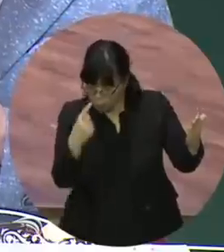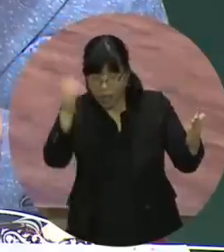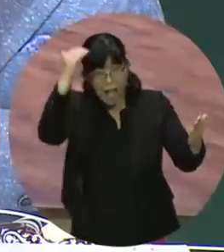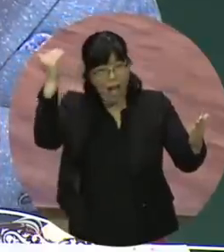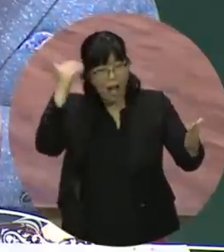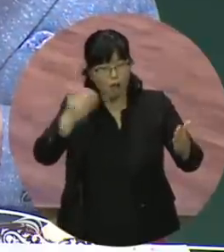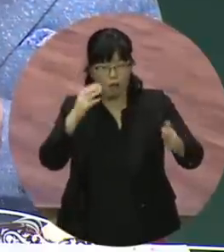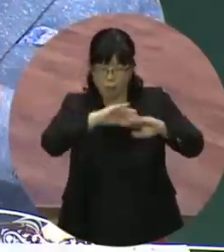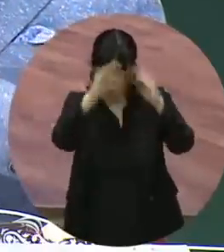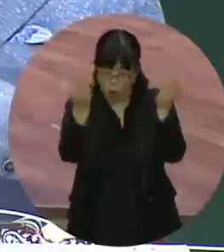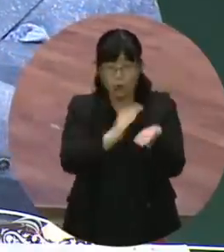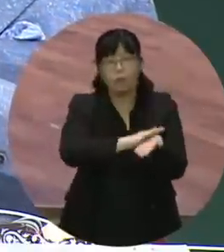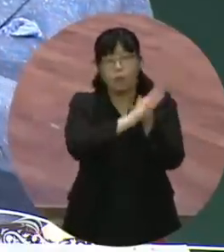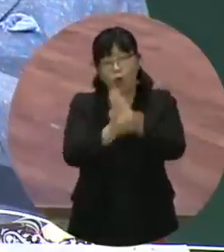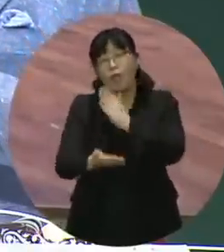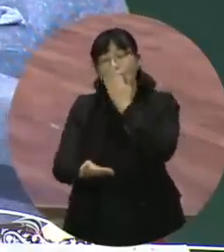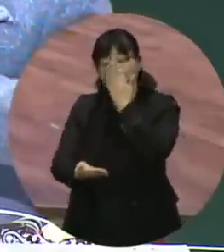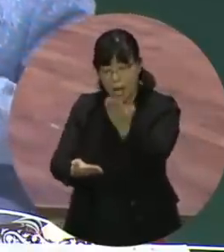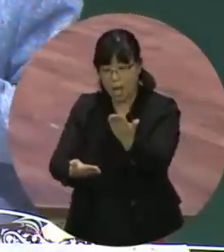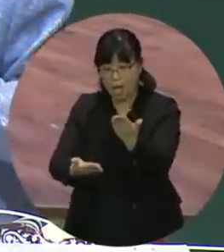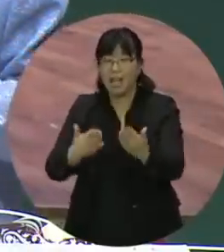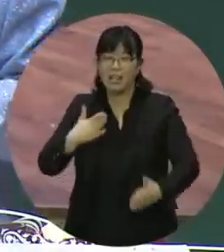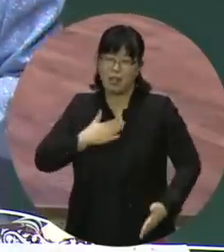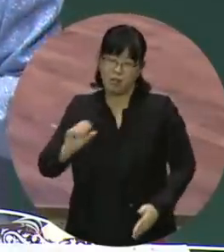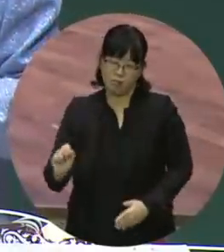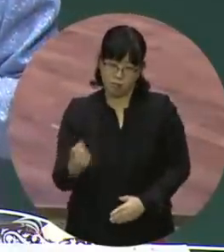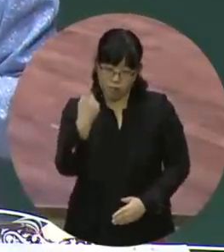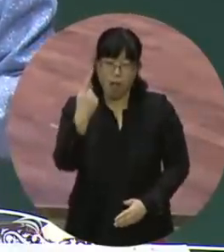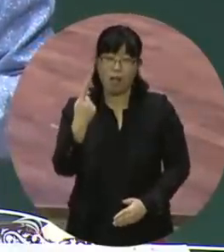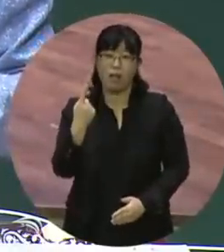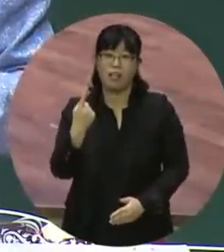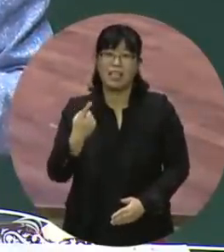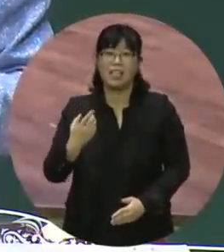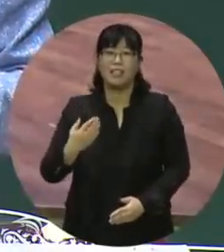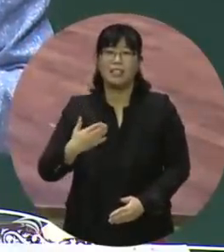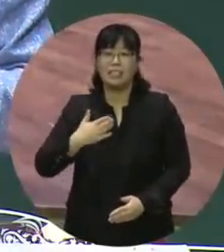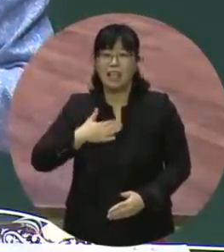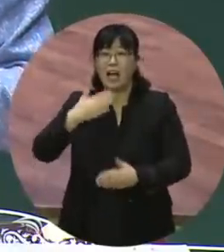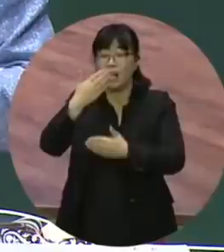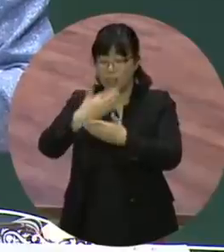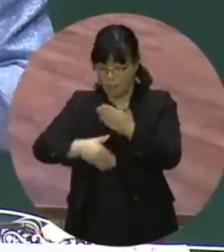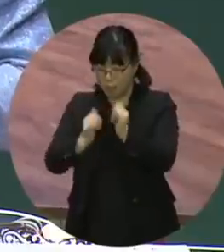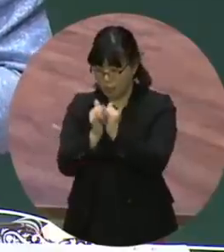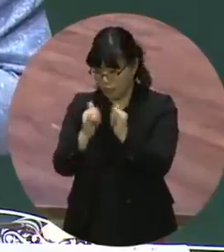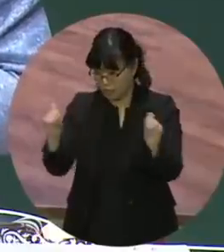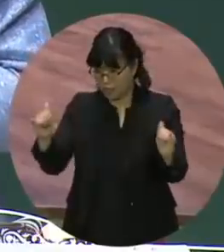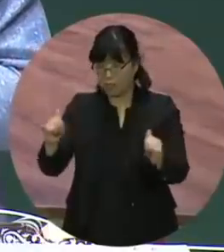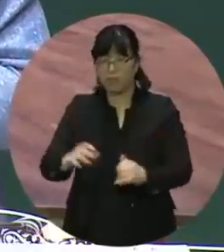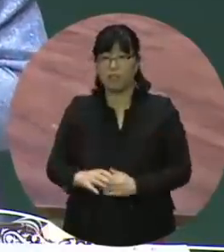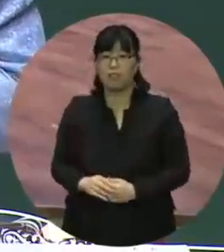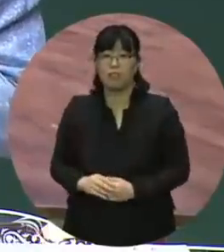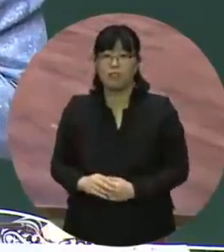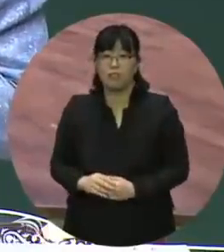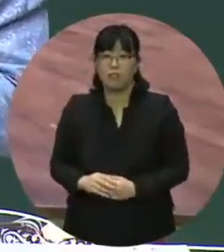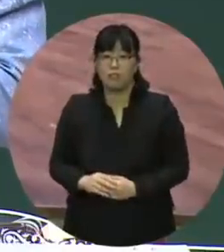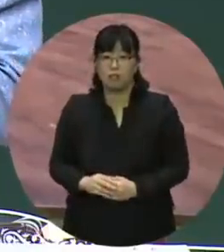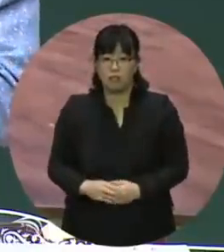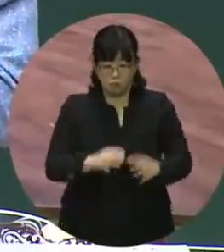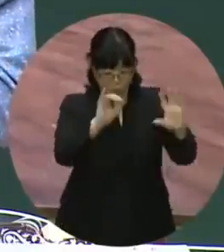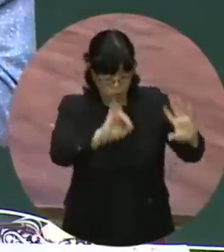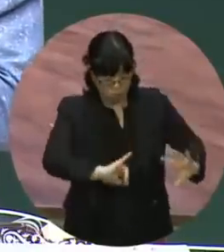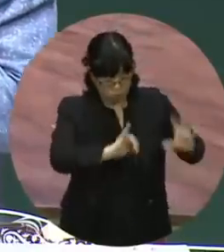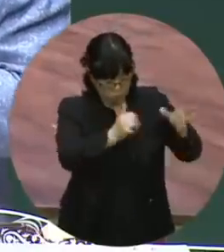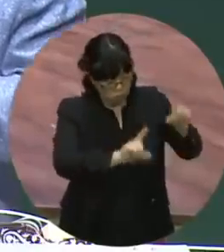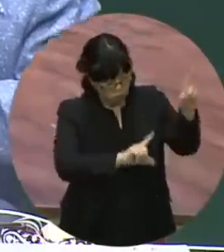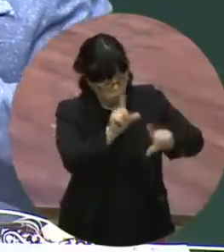자, 그래서 영적으로 뭐요? 노예되어 있는, 영적으로 포로되어 있는, 여러분 얼마나 비참한지 몰라요. 이